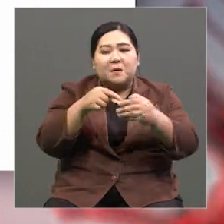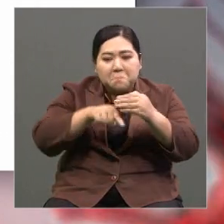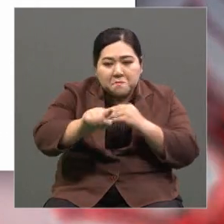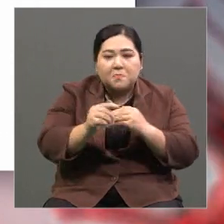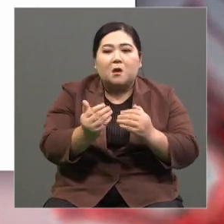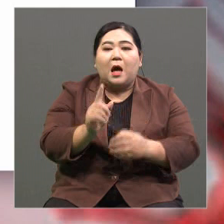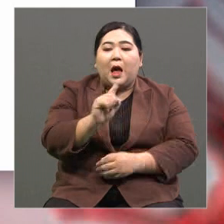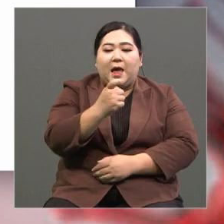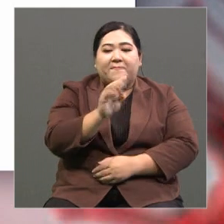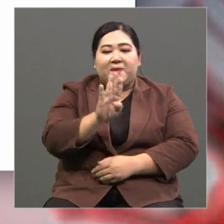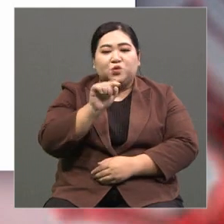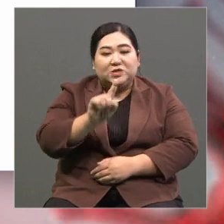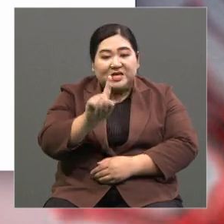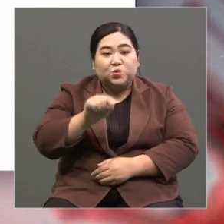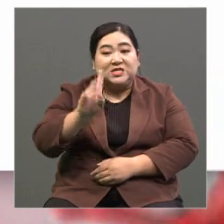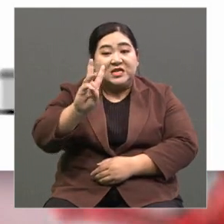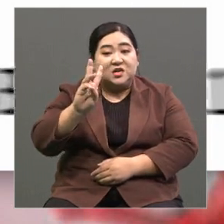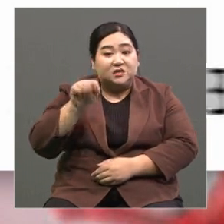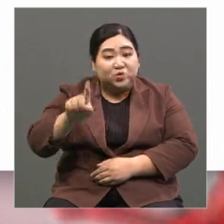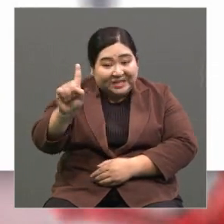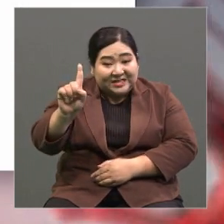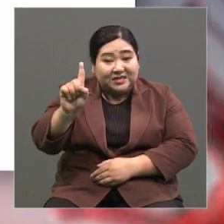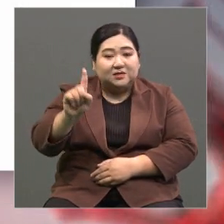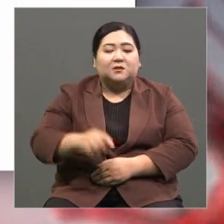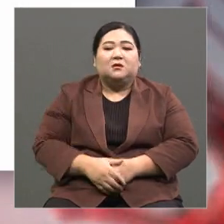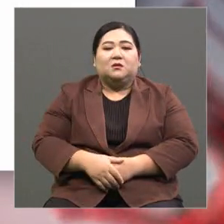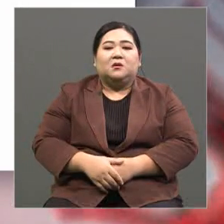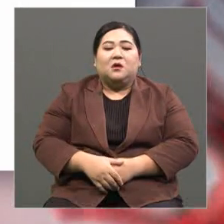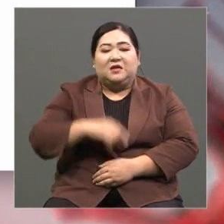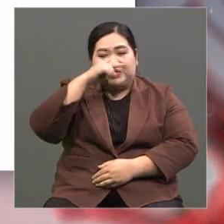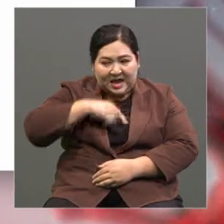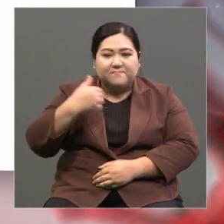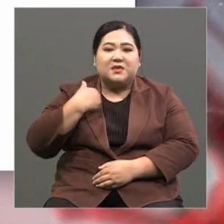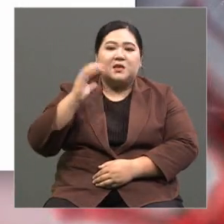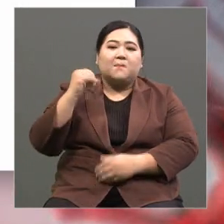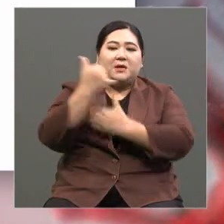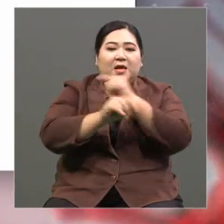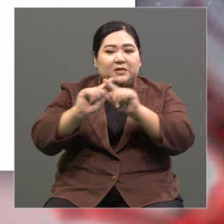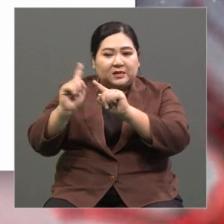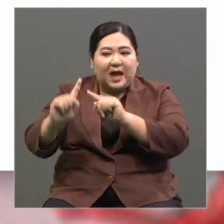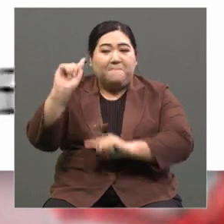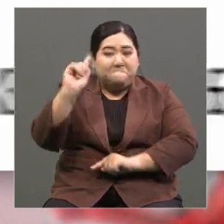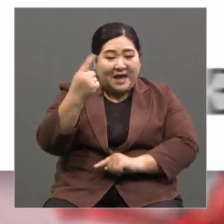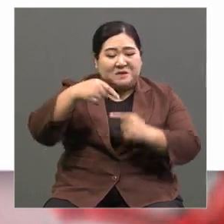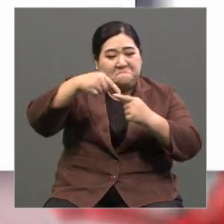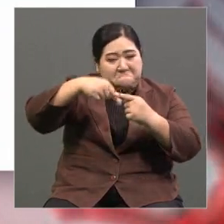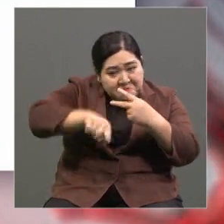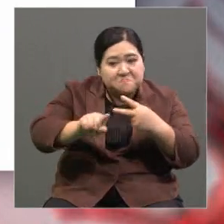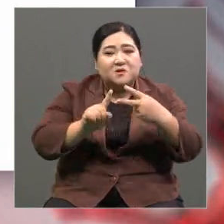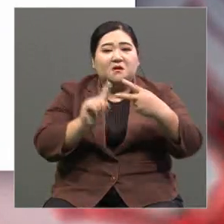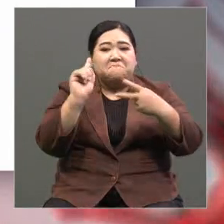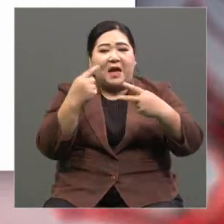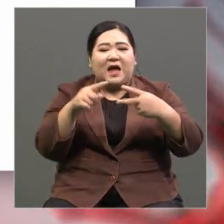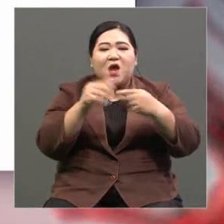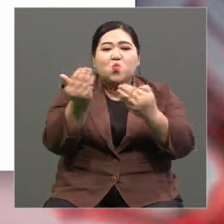xbb.1.16และก็มีจุดหนึ่งที่พบทั่วโลกและก็พบในไทยแล้วก็ยังมีลูกผสมค่ะเขาบอกว่าเป็นรุ่น